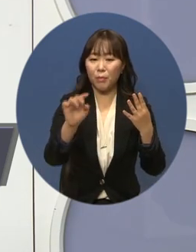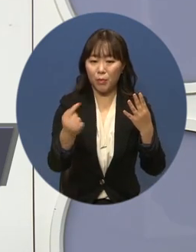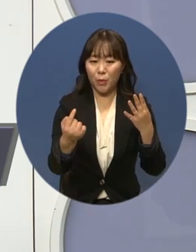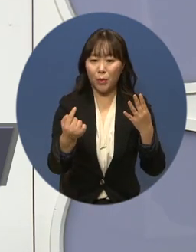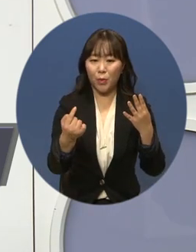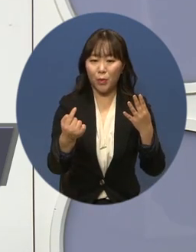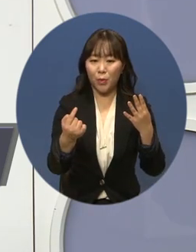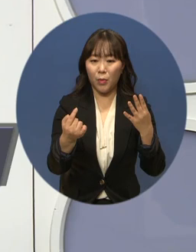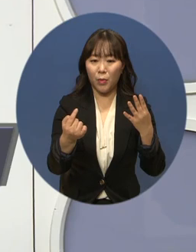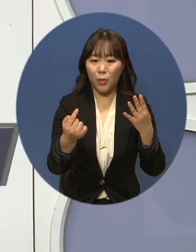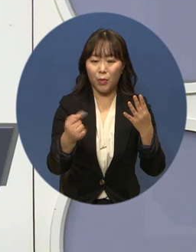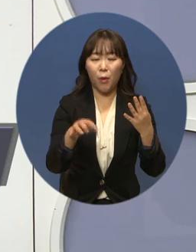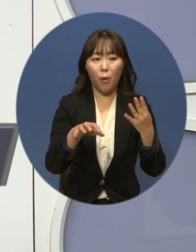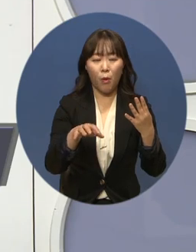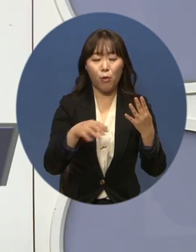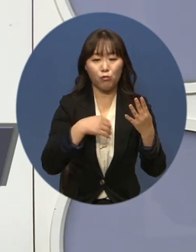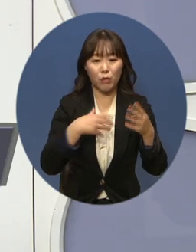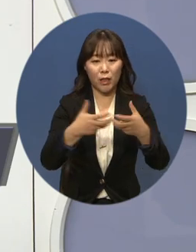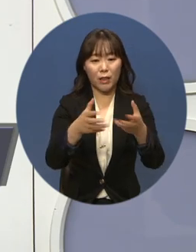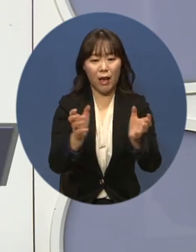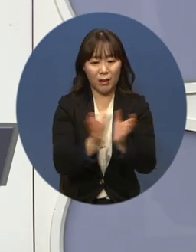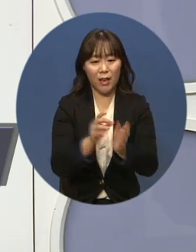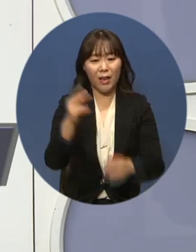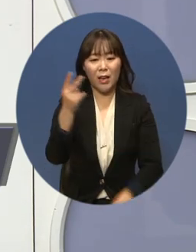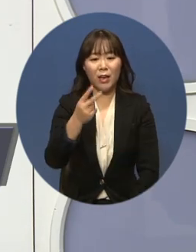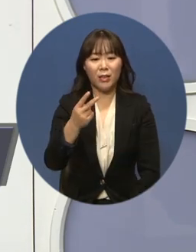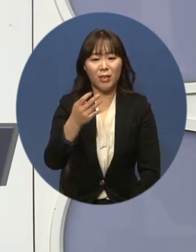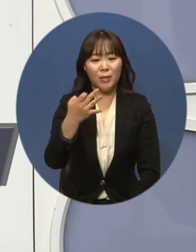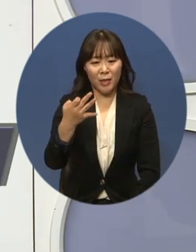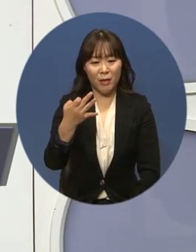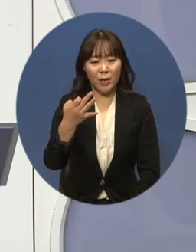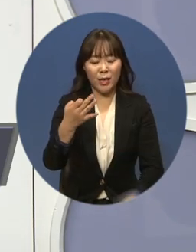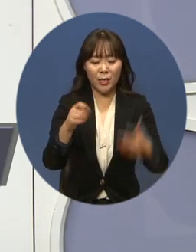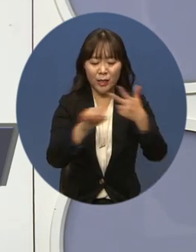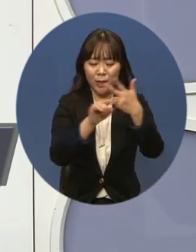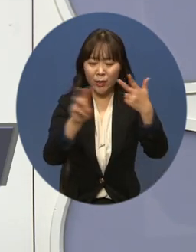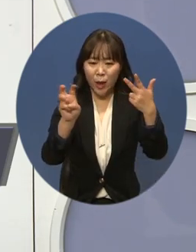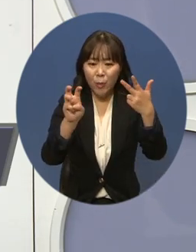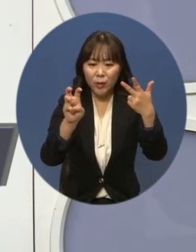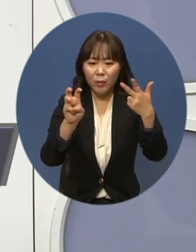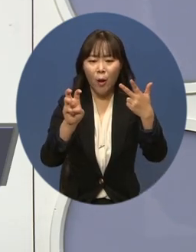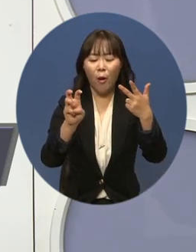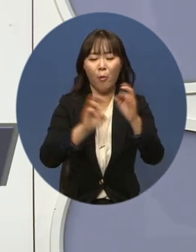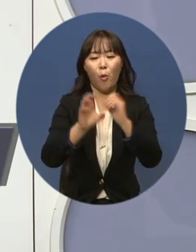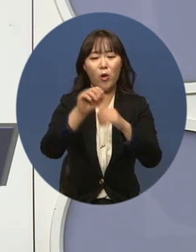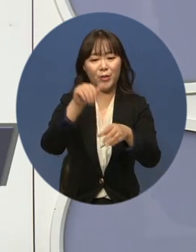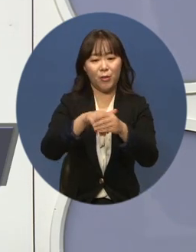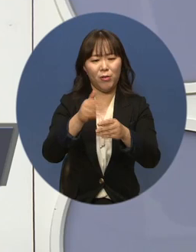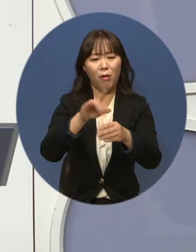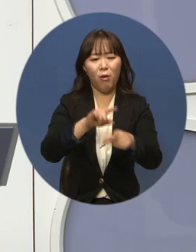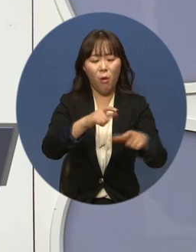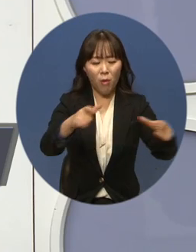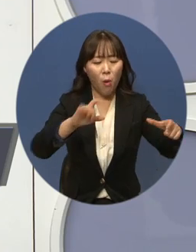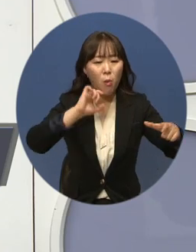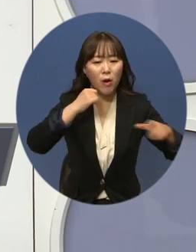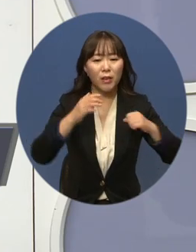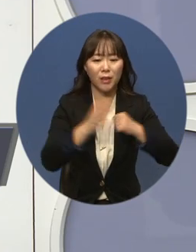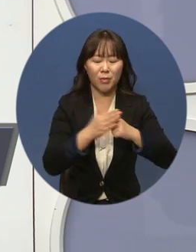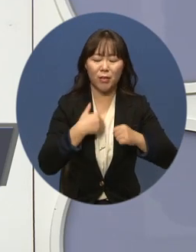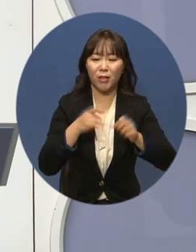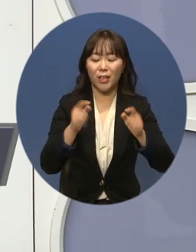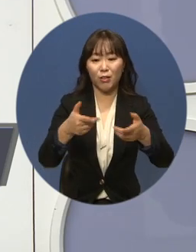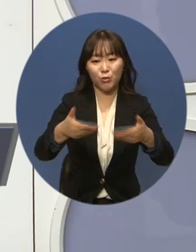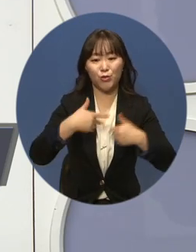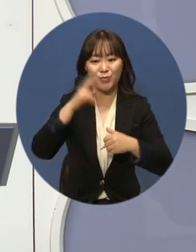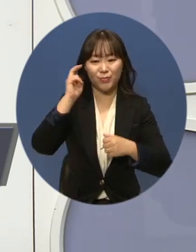이제 김포가 굉장히 우리 당으로는 그 당시 2014년 730 보궐선거 어려웠는데 아마 어려운 지역이라서 저에게 기회를